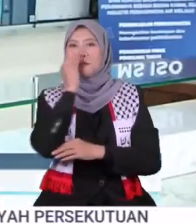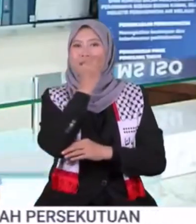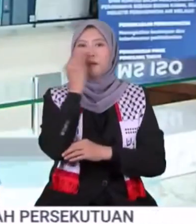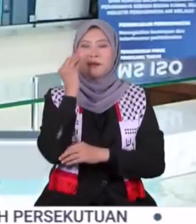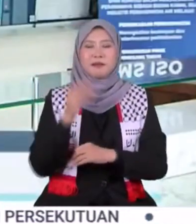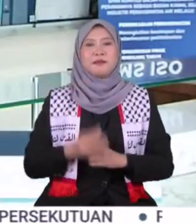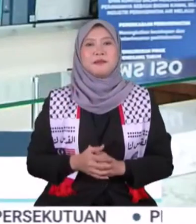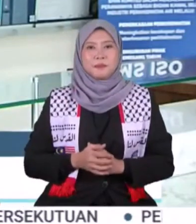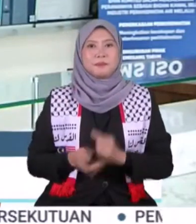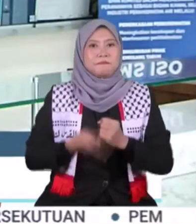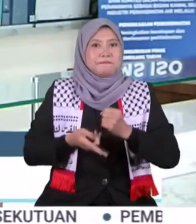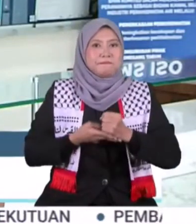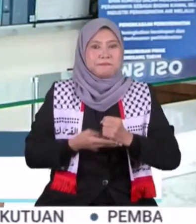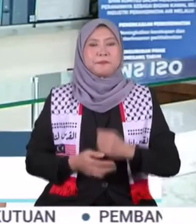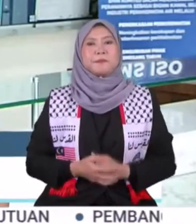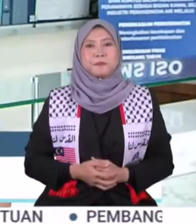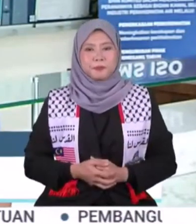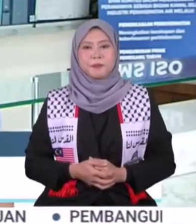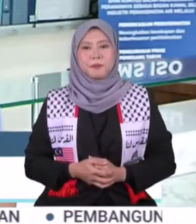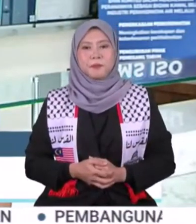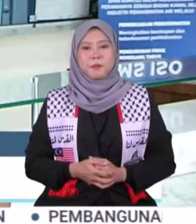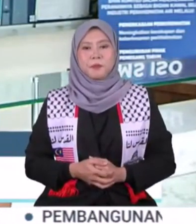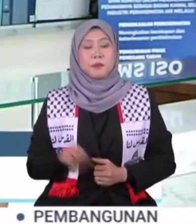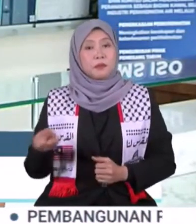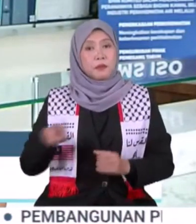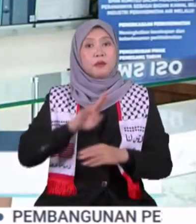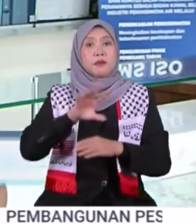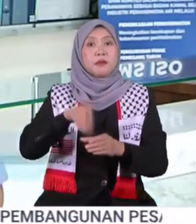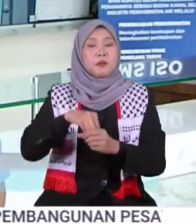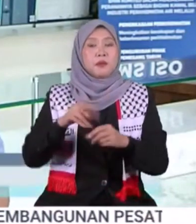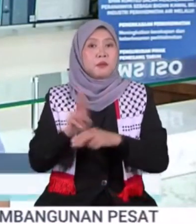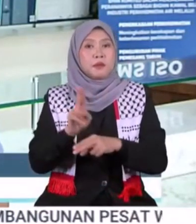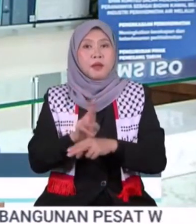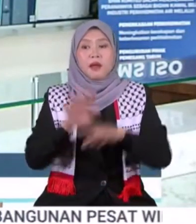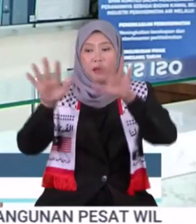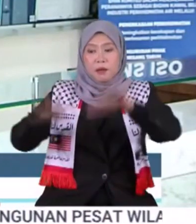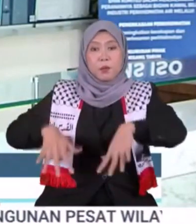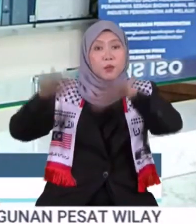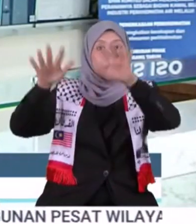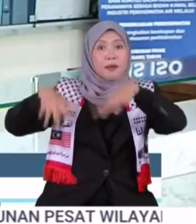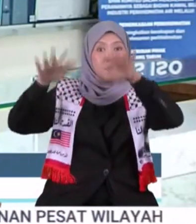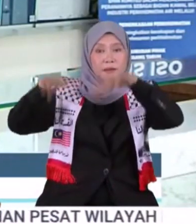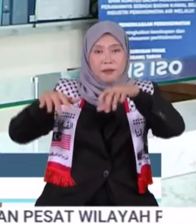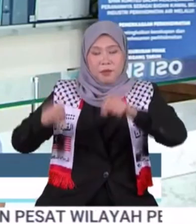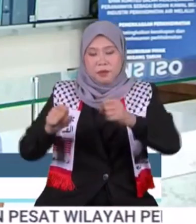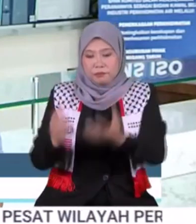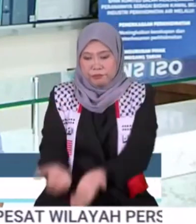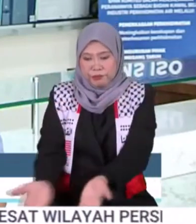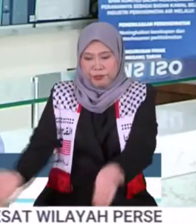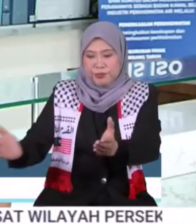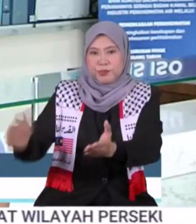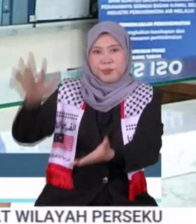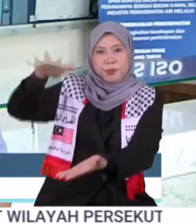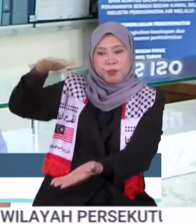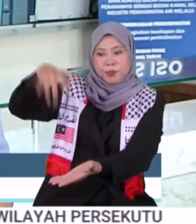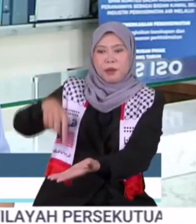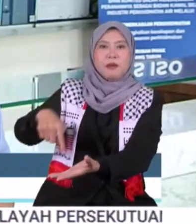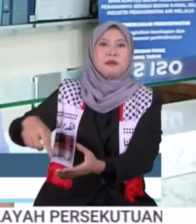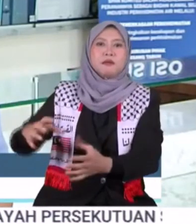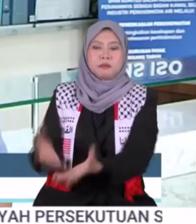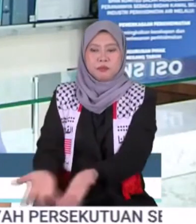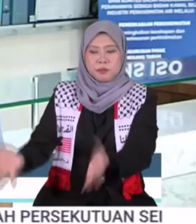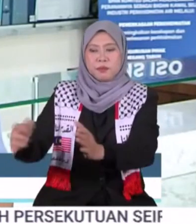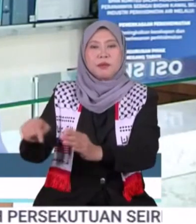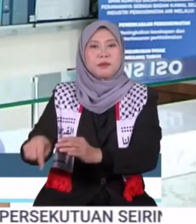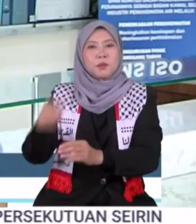dapat menjimatkan penggunaan air, termasuklah dengan penggunaan air hujan sebagai air alternatif untuk sebarang tujuan, bukan